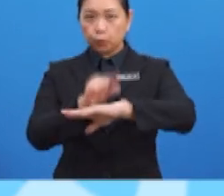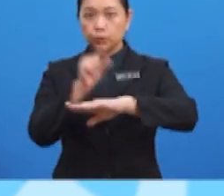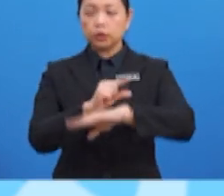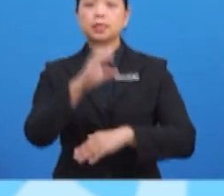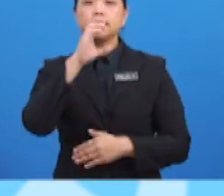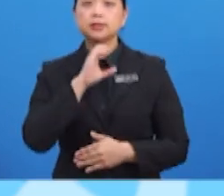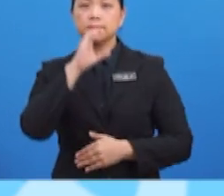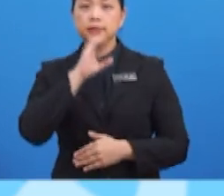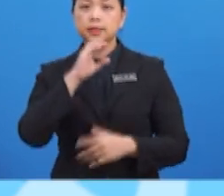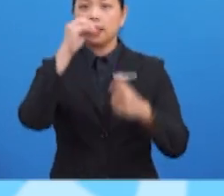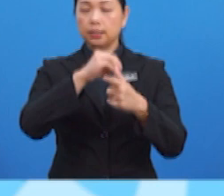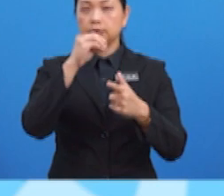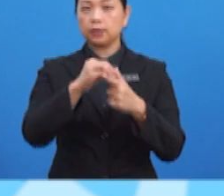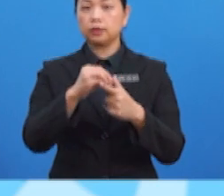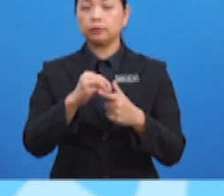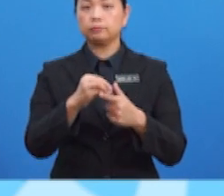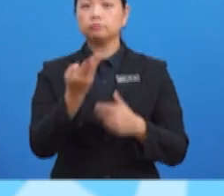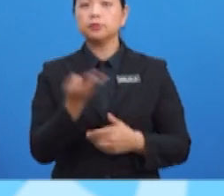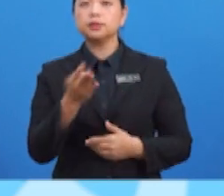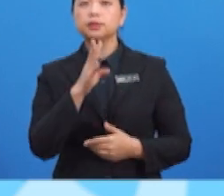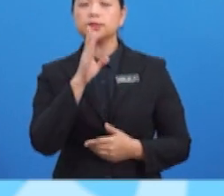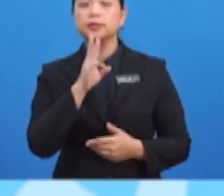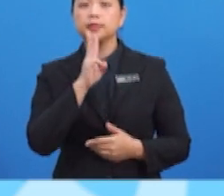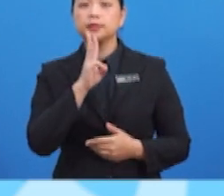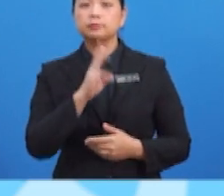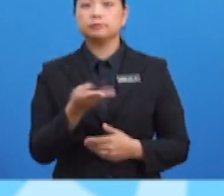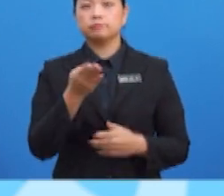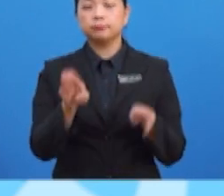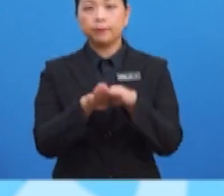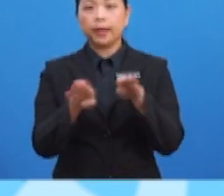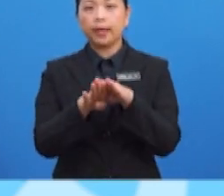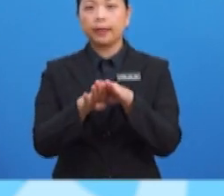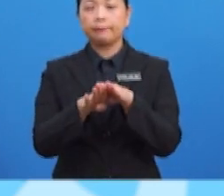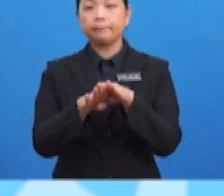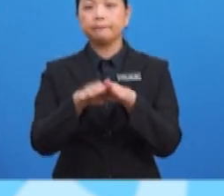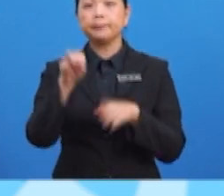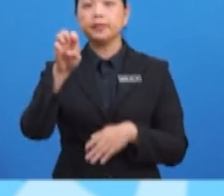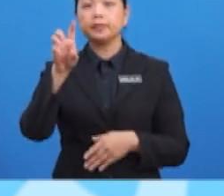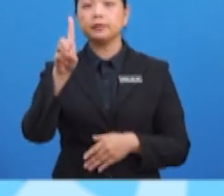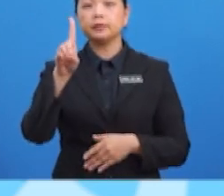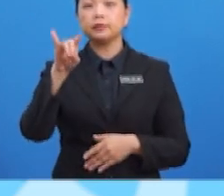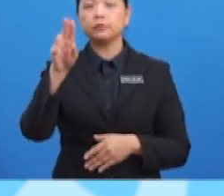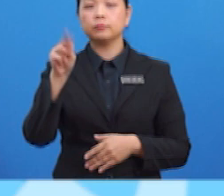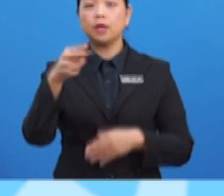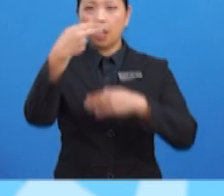menggunakan cecair atau bendalir sebagai medium penghantaran kuasa.